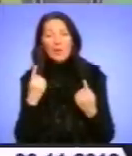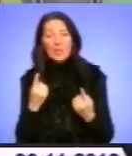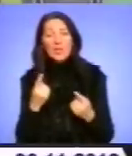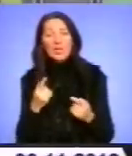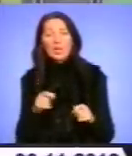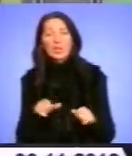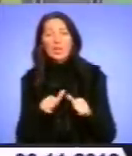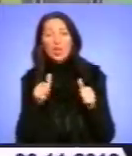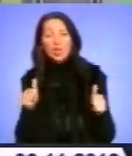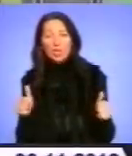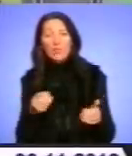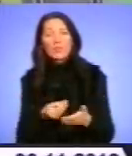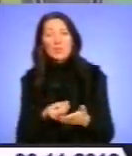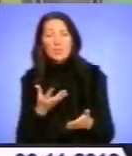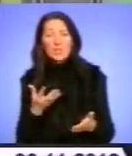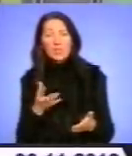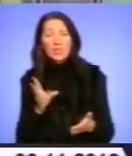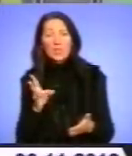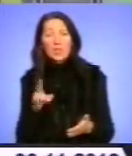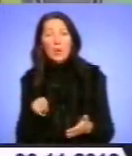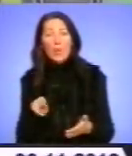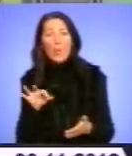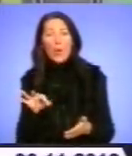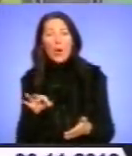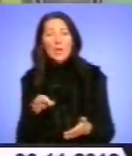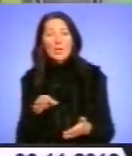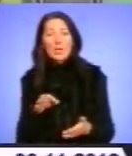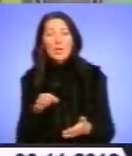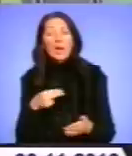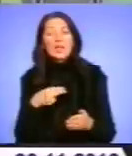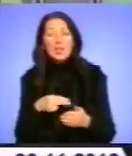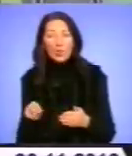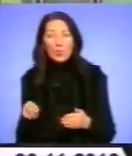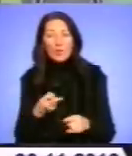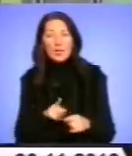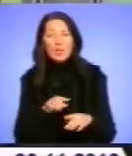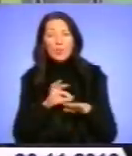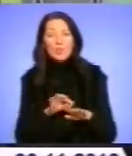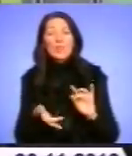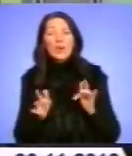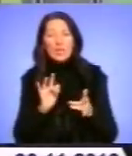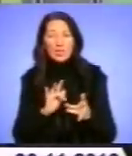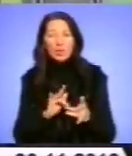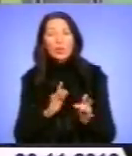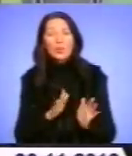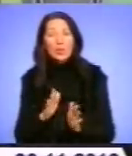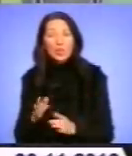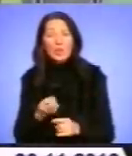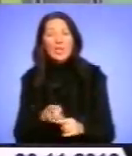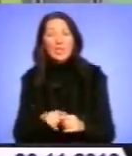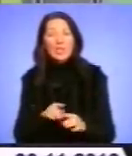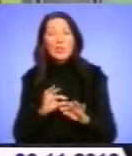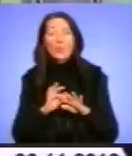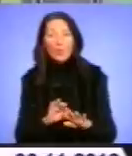розрив цін по, скажімо, закупівлях, які проводяться в електронному режимі, які